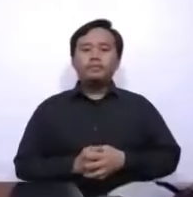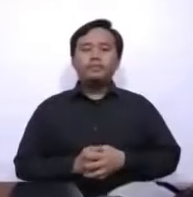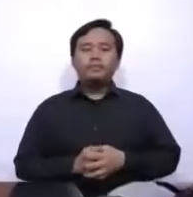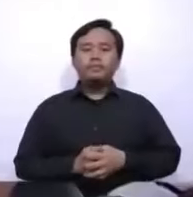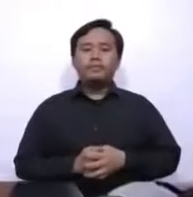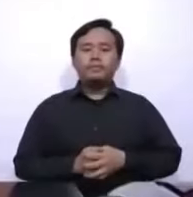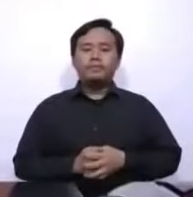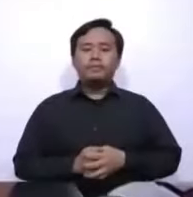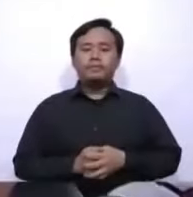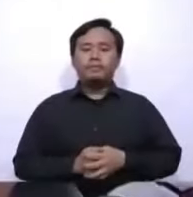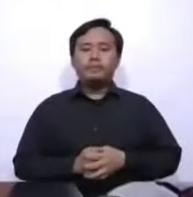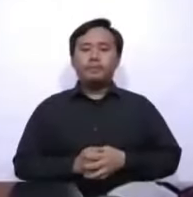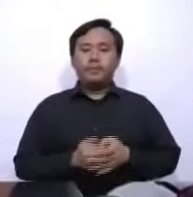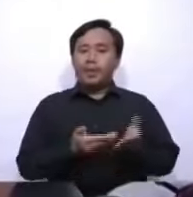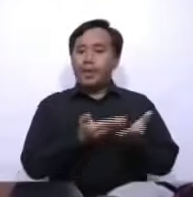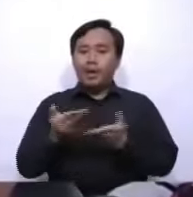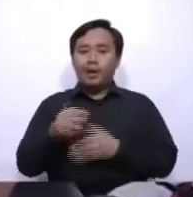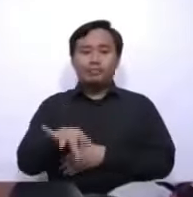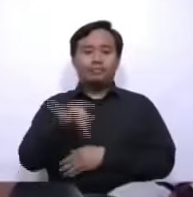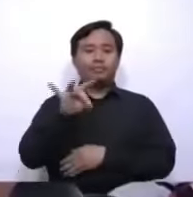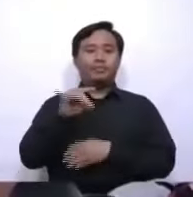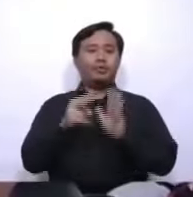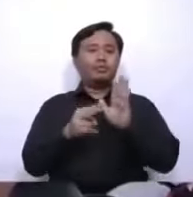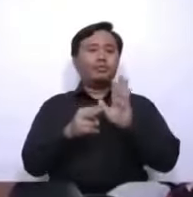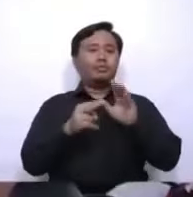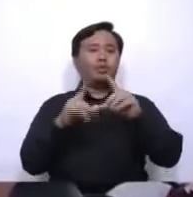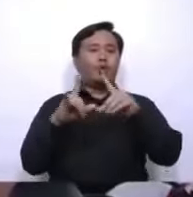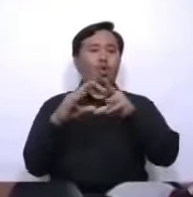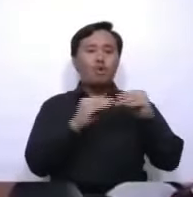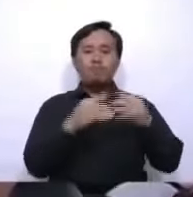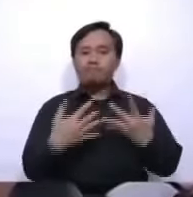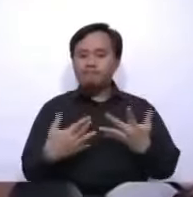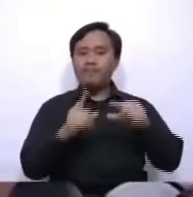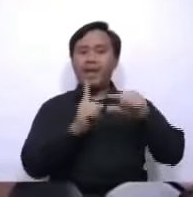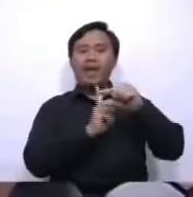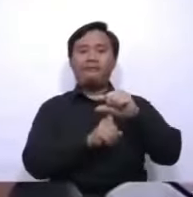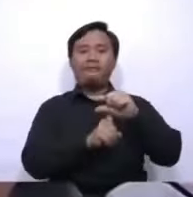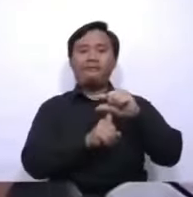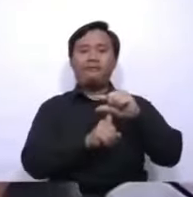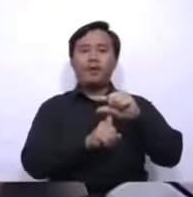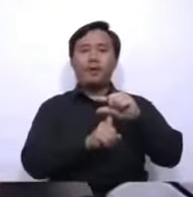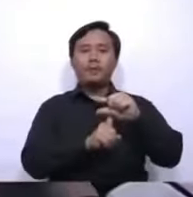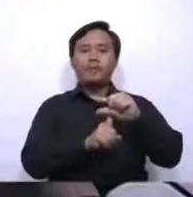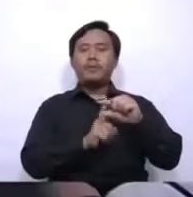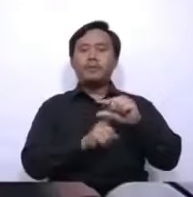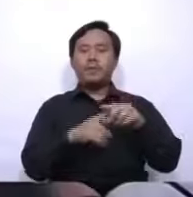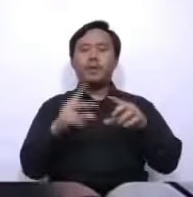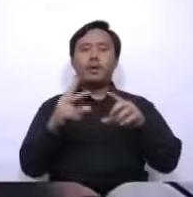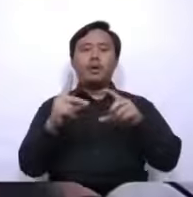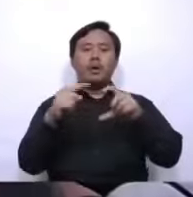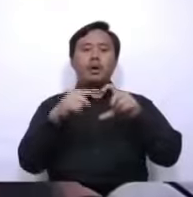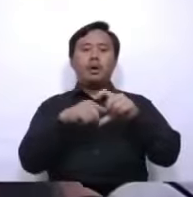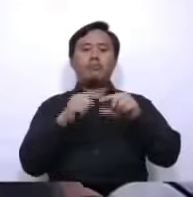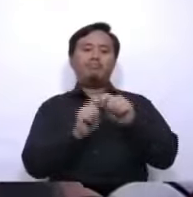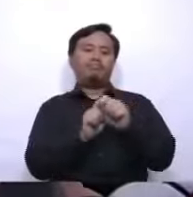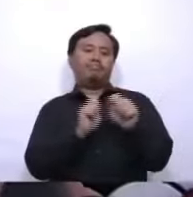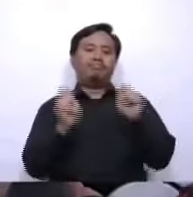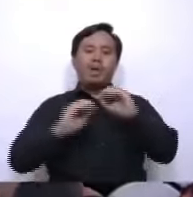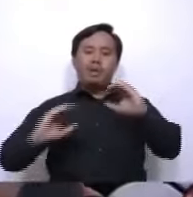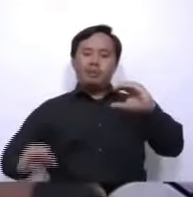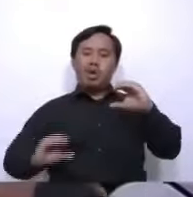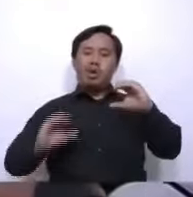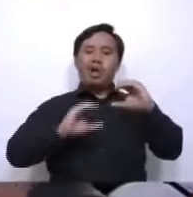Silakan untuk diambil dengan kode huruf F. Kode huruf F, reformasi birokrasi yang